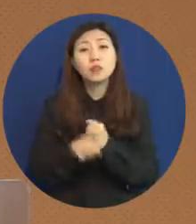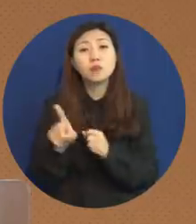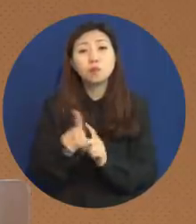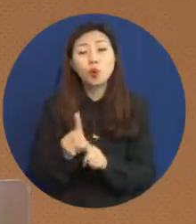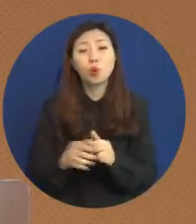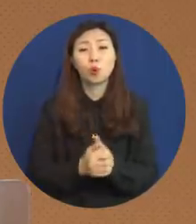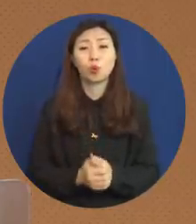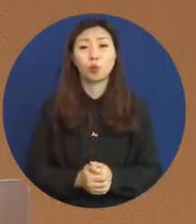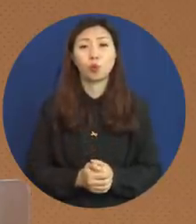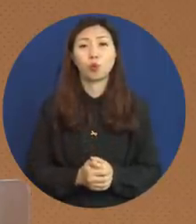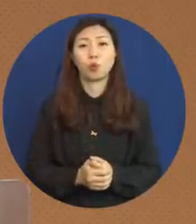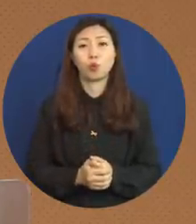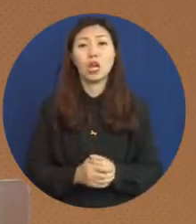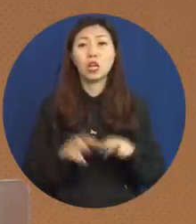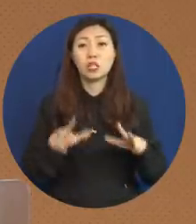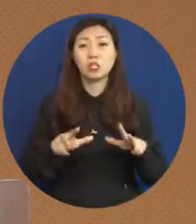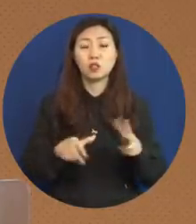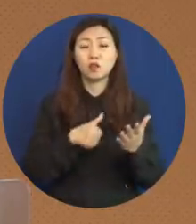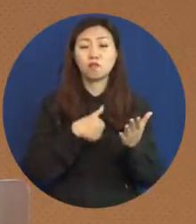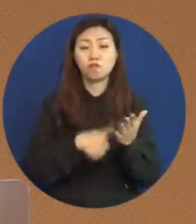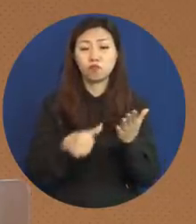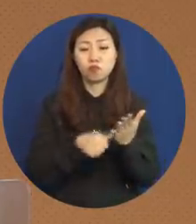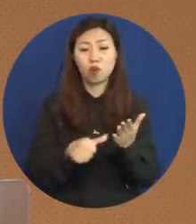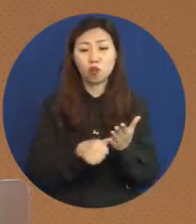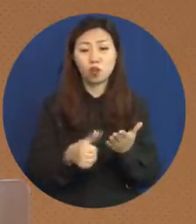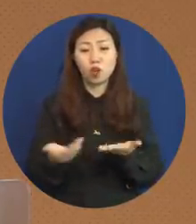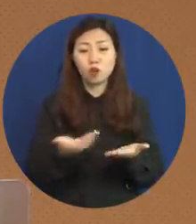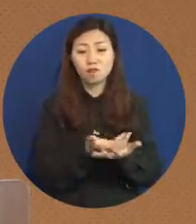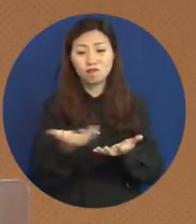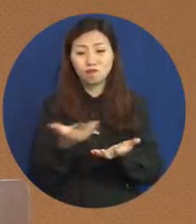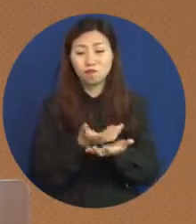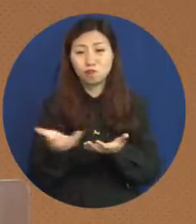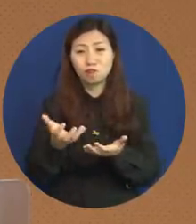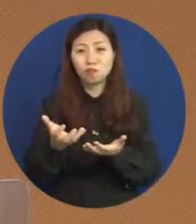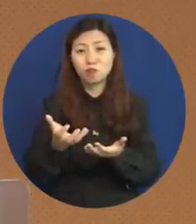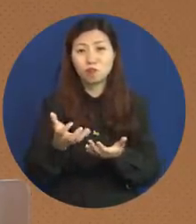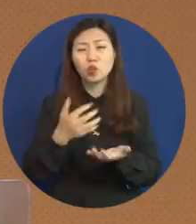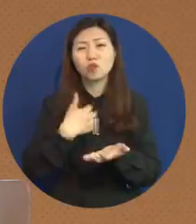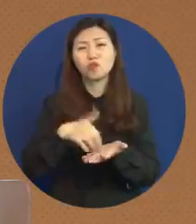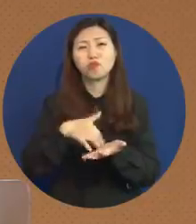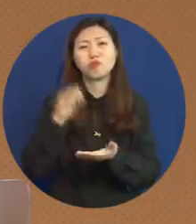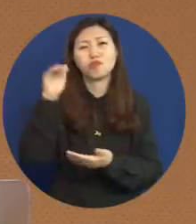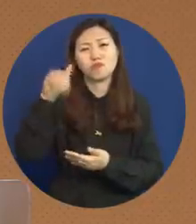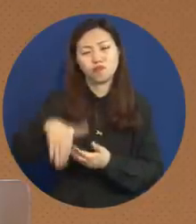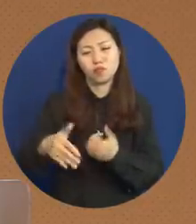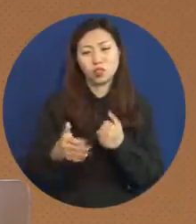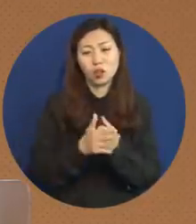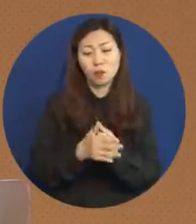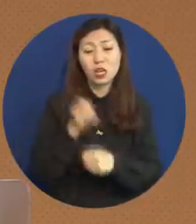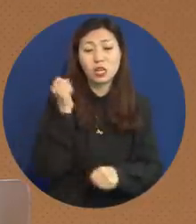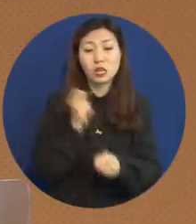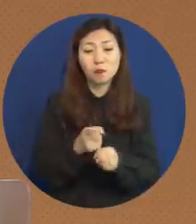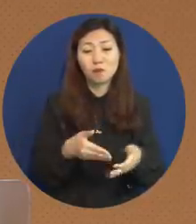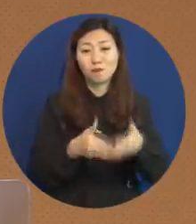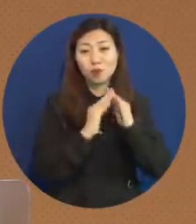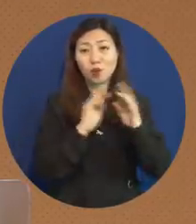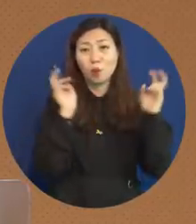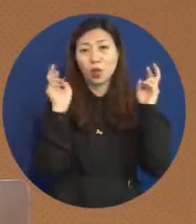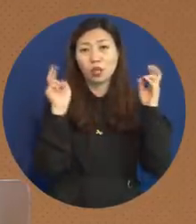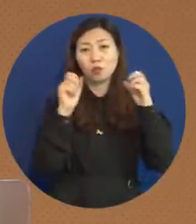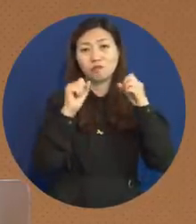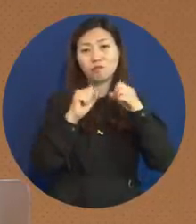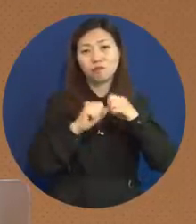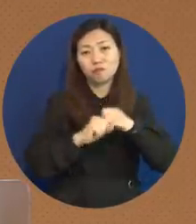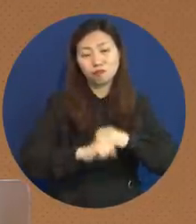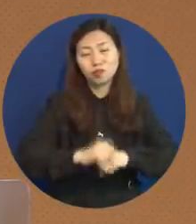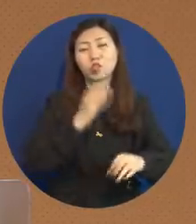지금 물동량이 줄고 있기 때문에 있는 회사도 지금 무너져가고 있다